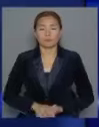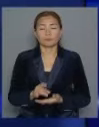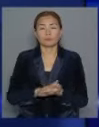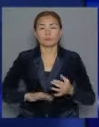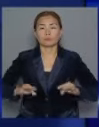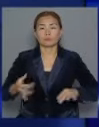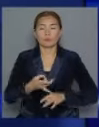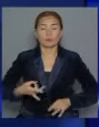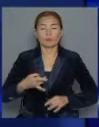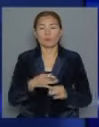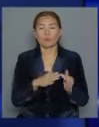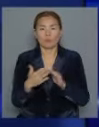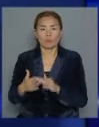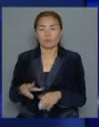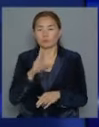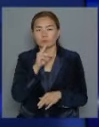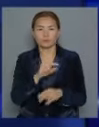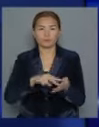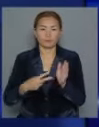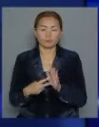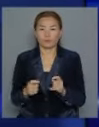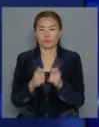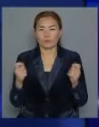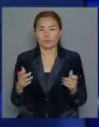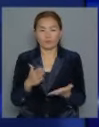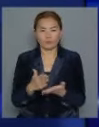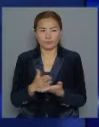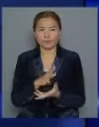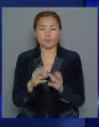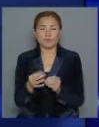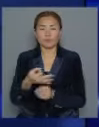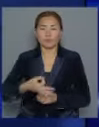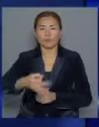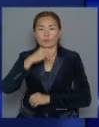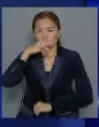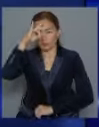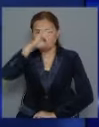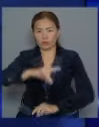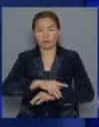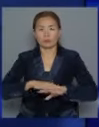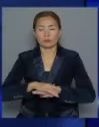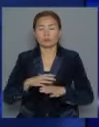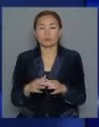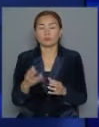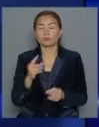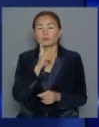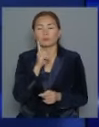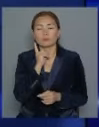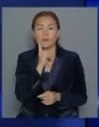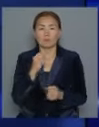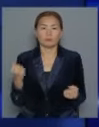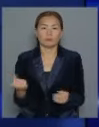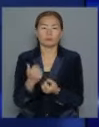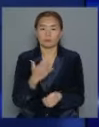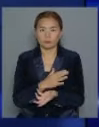Жалғастырамыз. Өңірде үйде сөйле қоғамдық жобасының тұсаукесері өтті. Шараға облыстық Қазақстан халқы ассамблеясы және жастары мұрындық